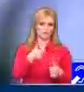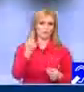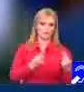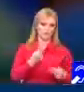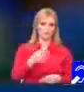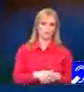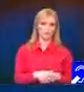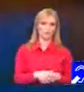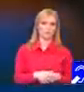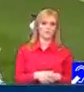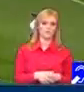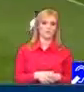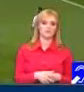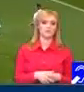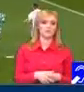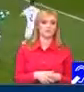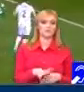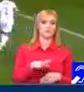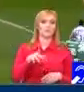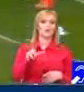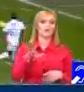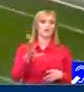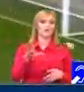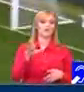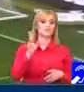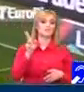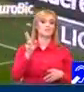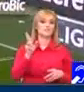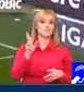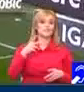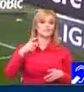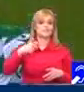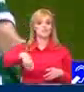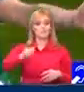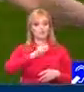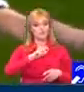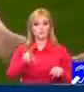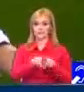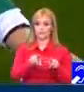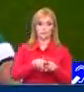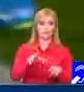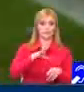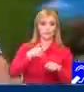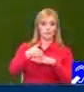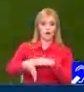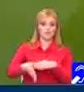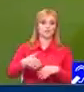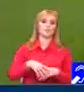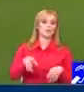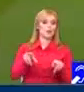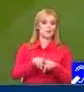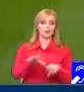Aurelio l-a pus la încercare pe Rui Patricio. Replica gazdelor nu a întârziat și centrarea lui Centrao s-a scurs prin fața porții